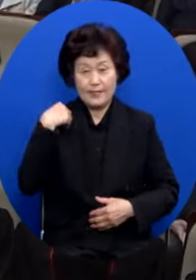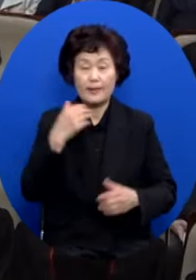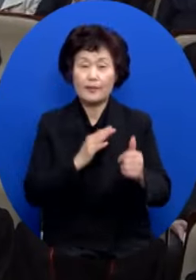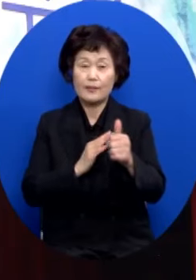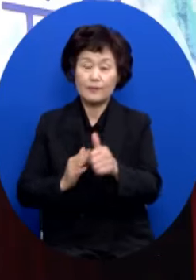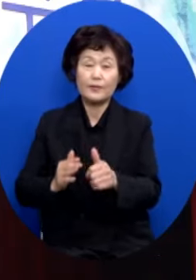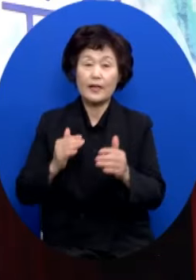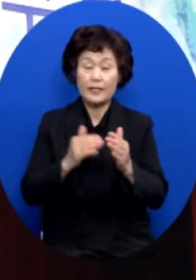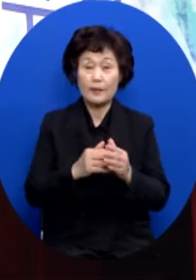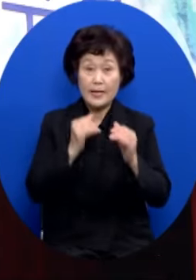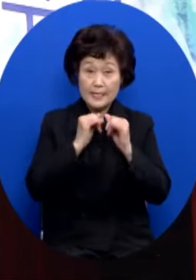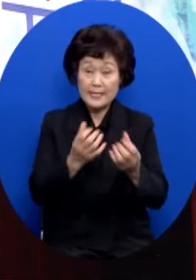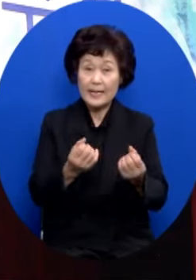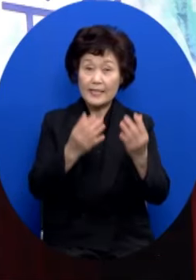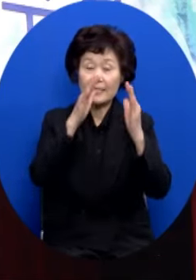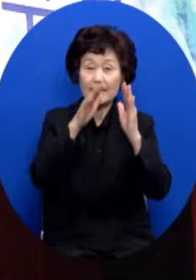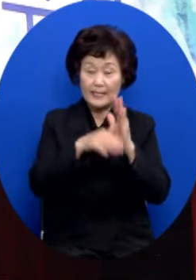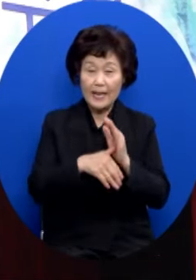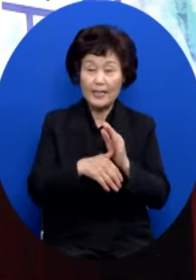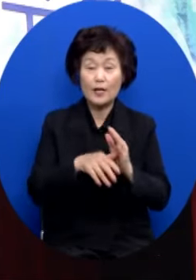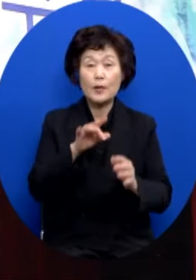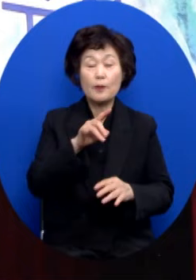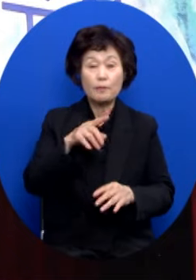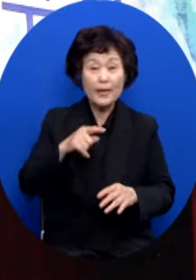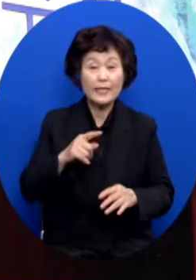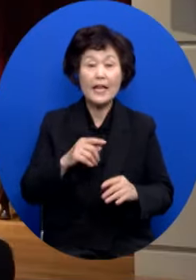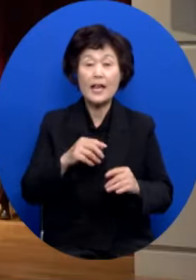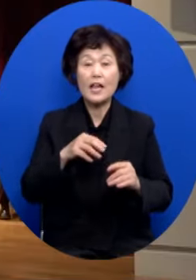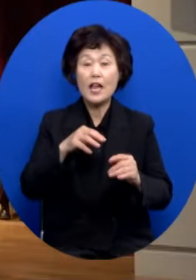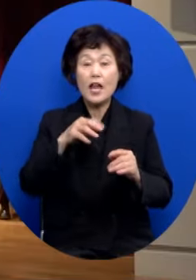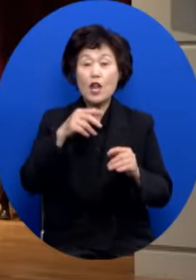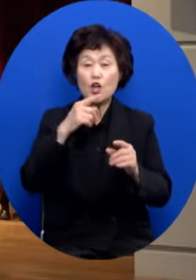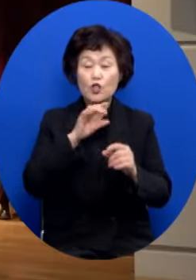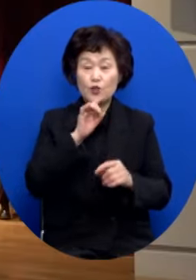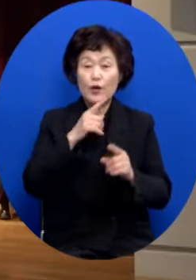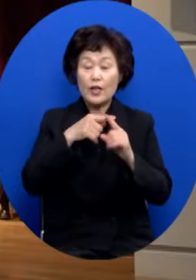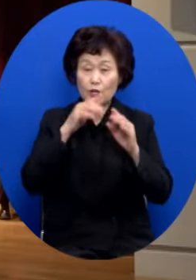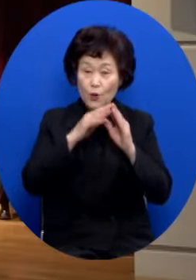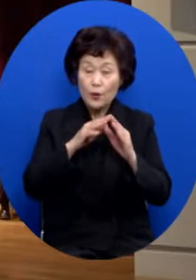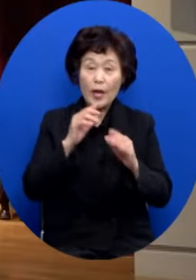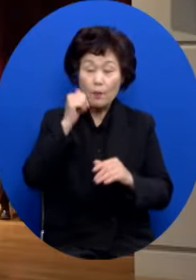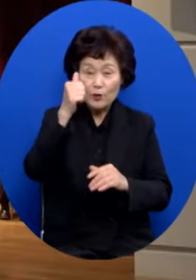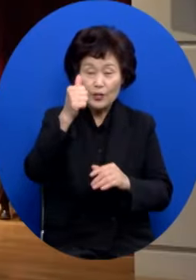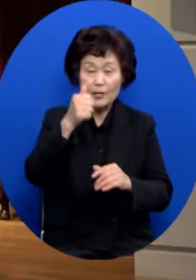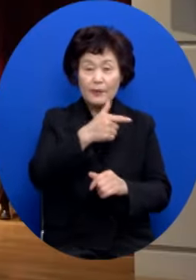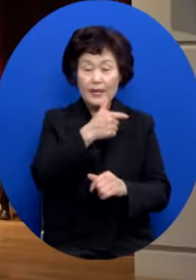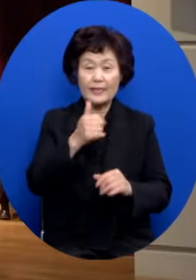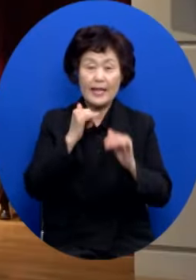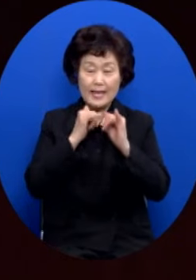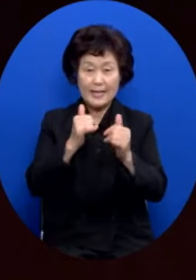웨이크 어워드 시상식에서는 베델 중앙교회 김시철 목사에게 목회 부문 대상을 수여했습니다.